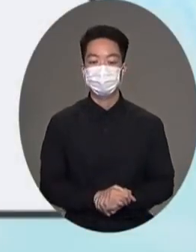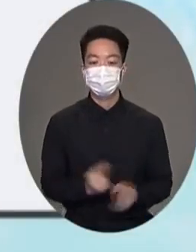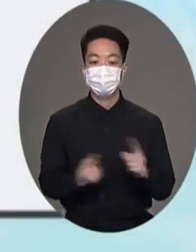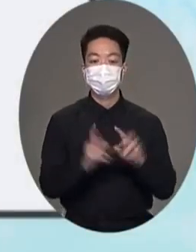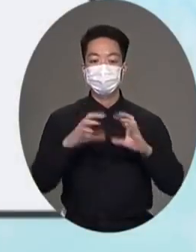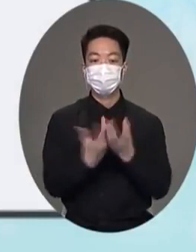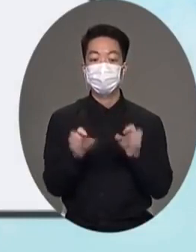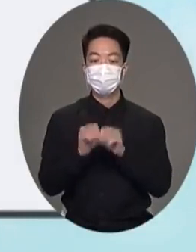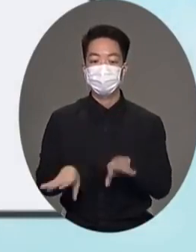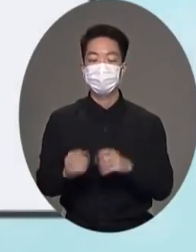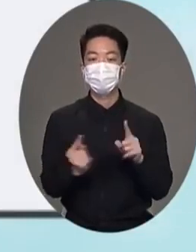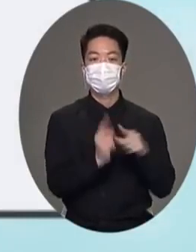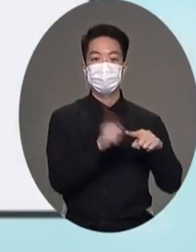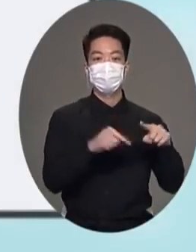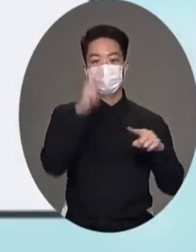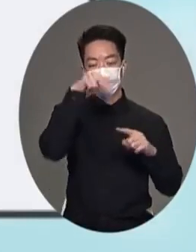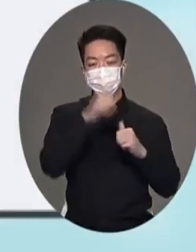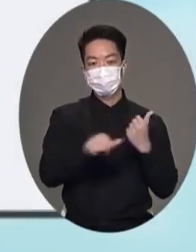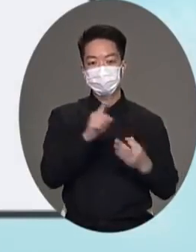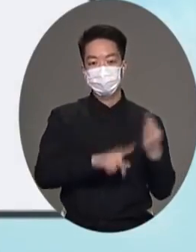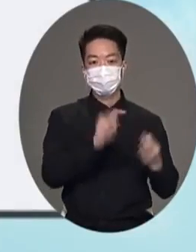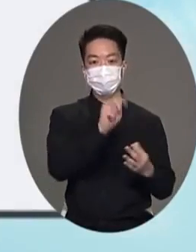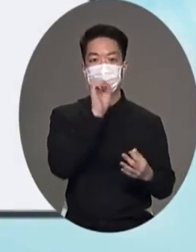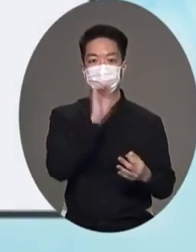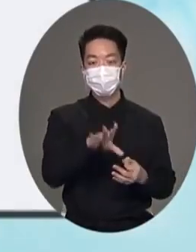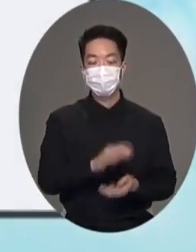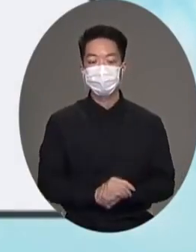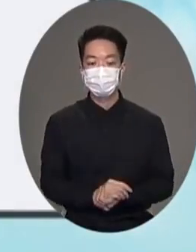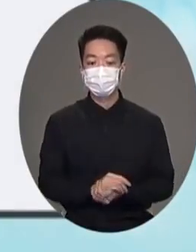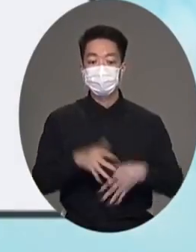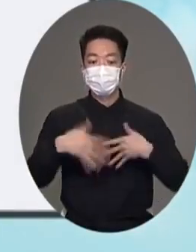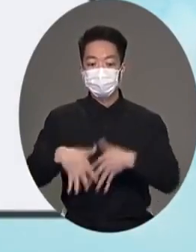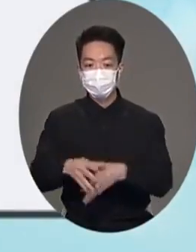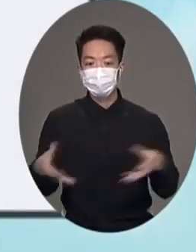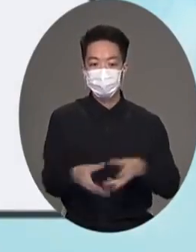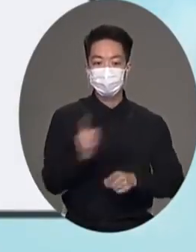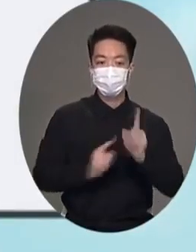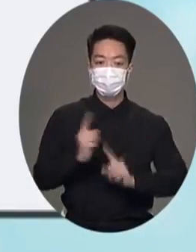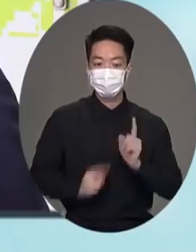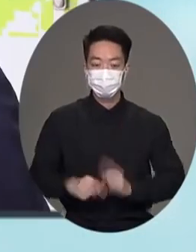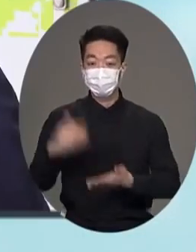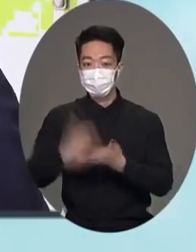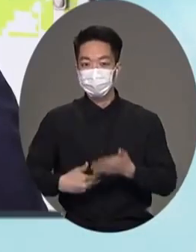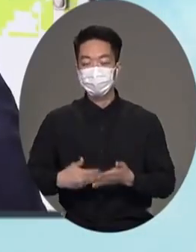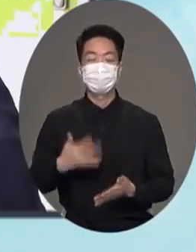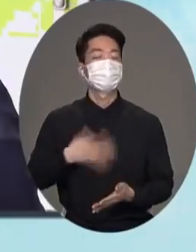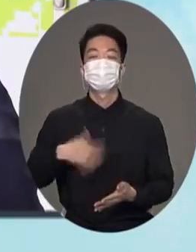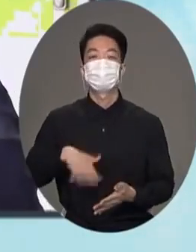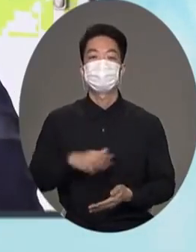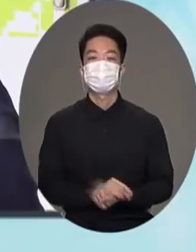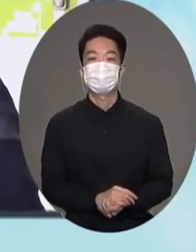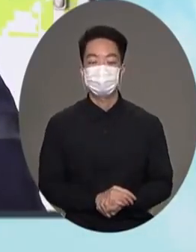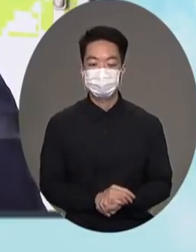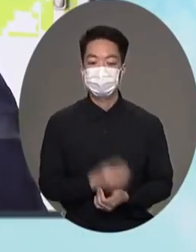散，全国人大常委谭耀宗认为无需担心游行集会自由受影响。 其实香港